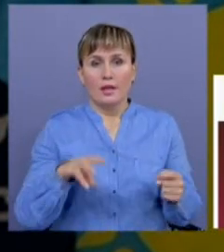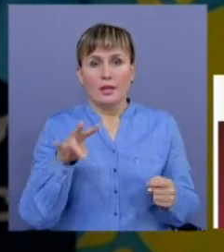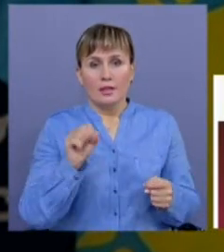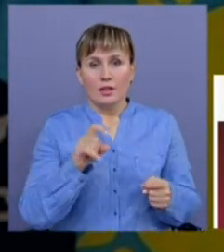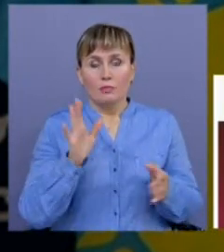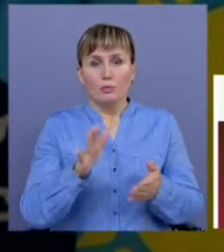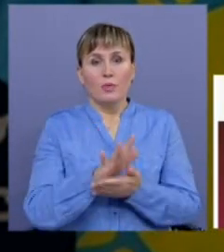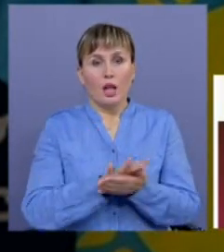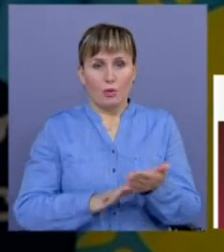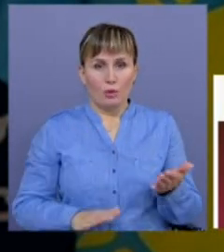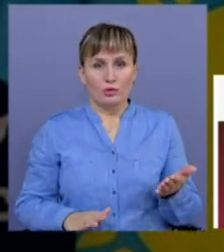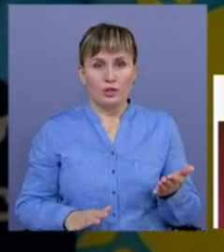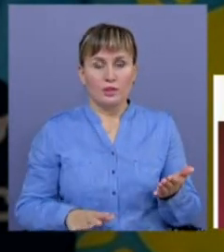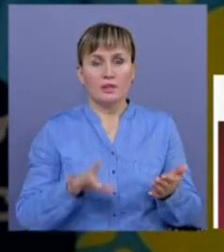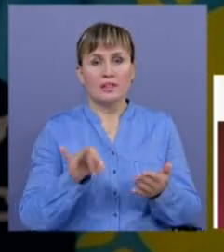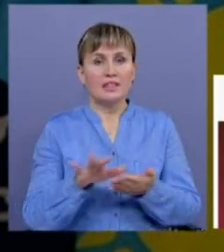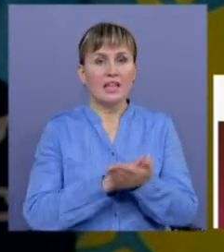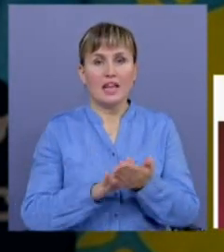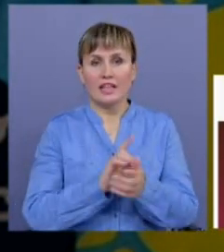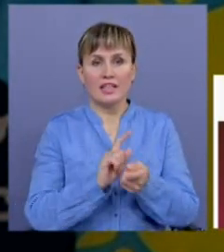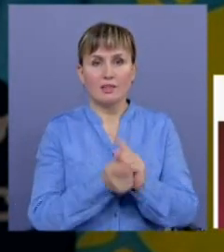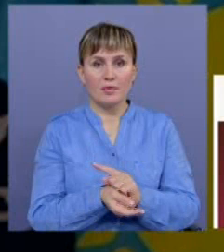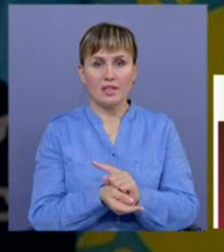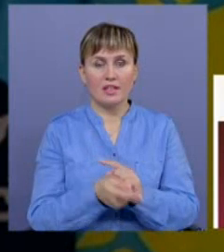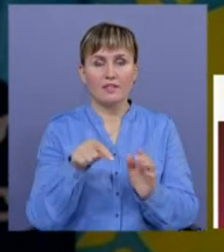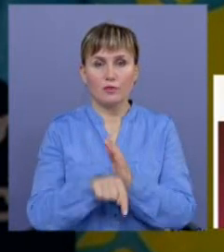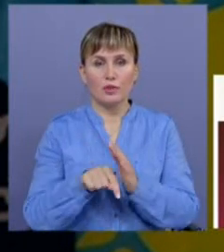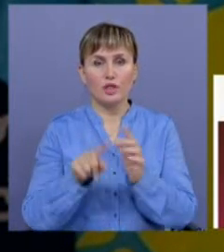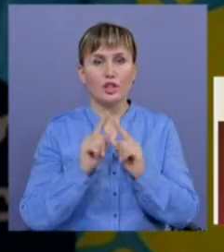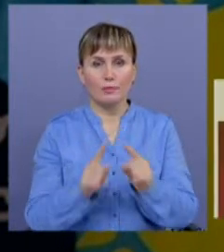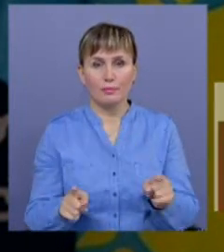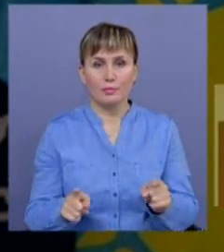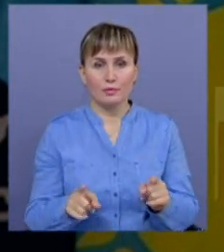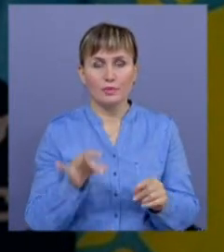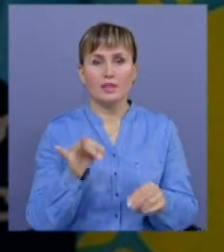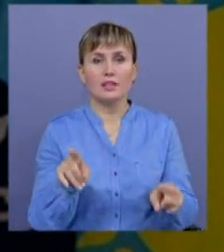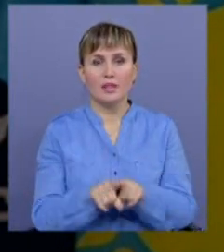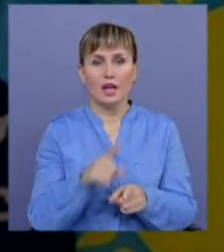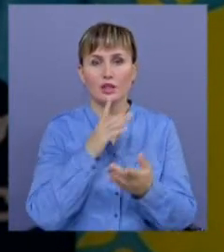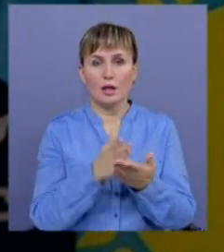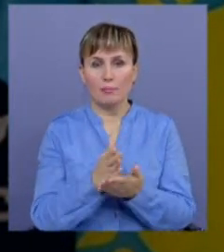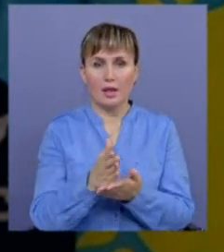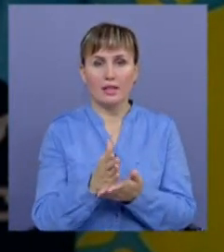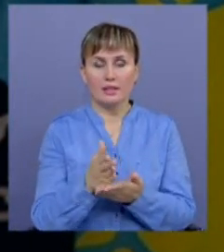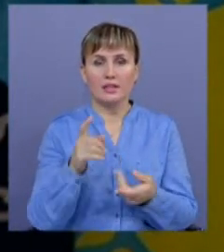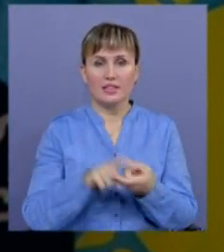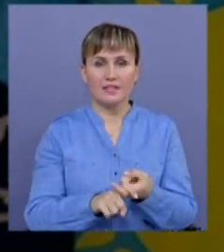будут продолжены. Никаких изменений в этом направлении не будет. Также политика относительно